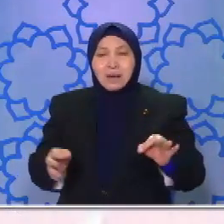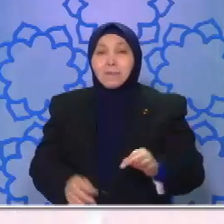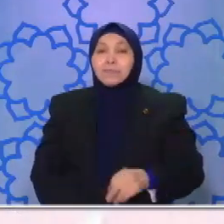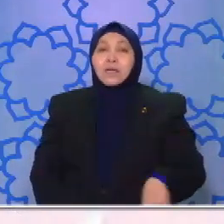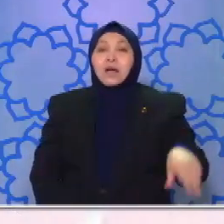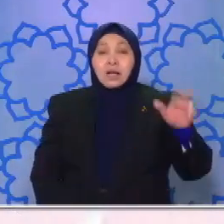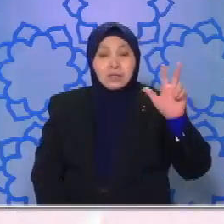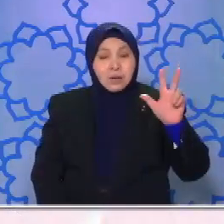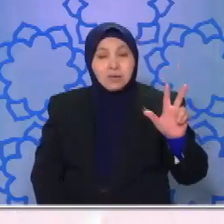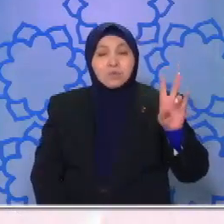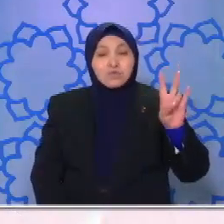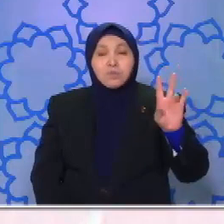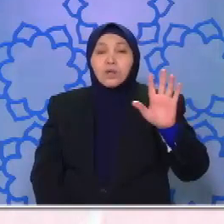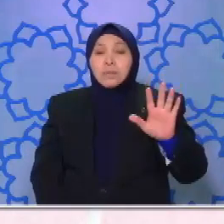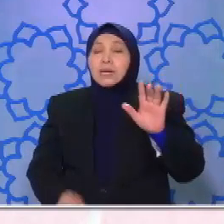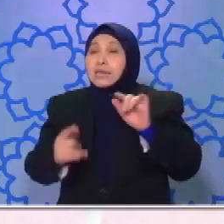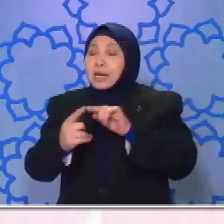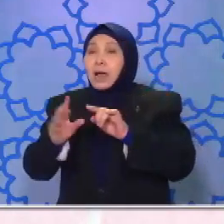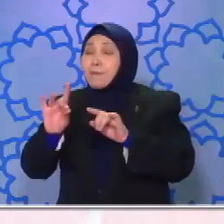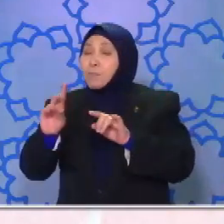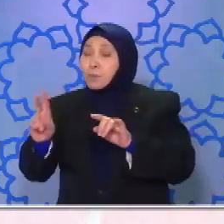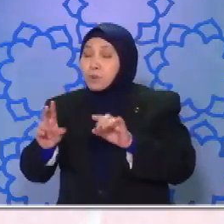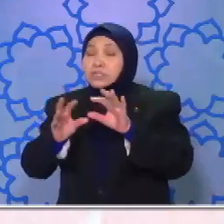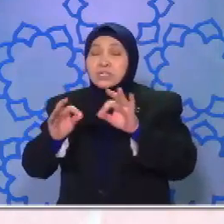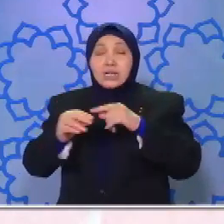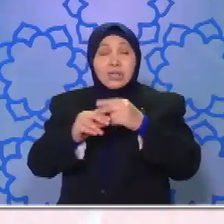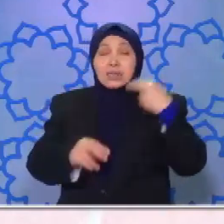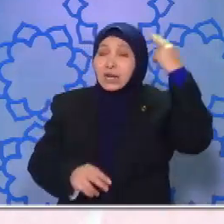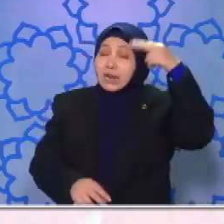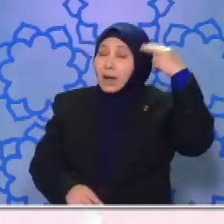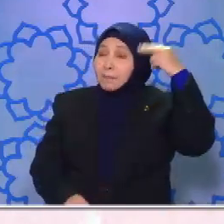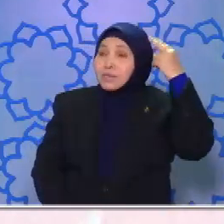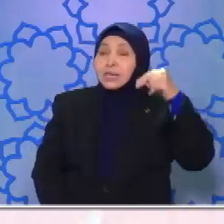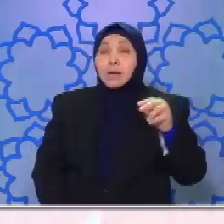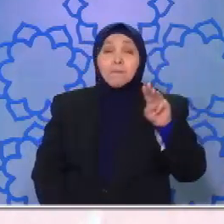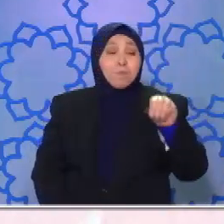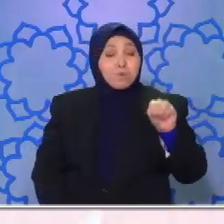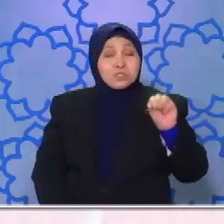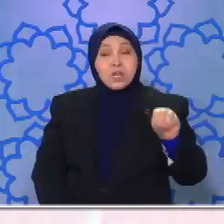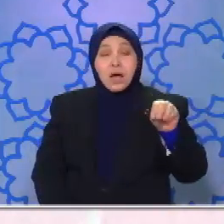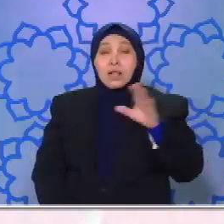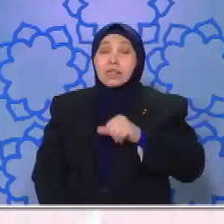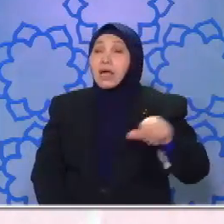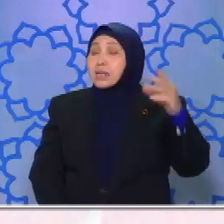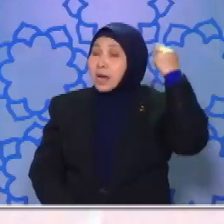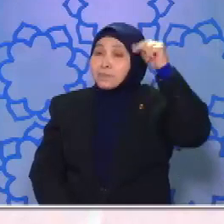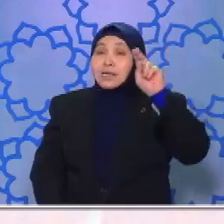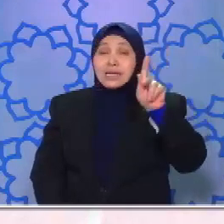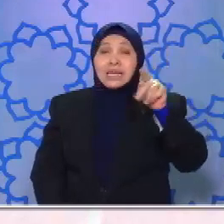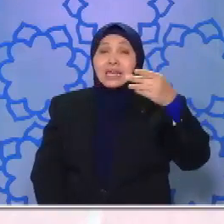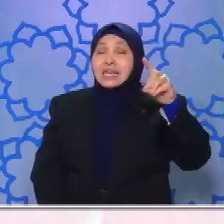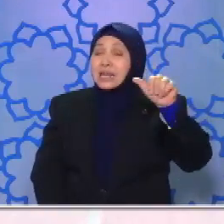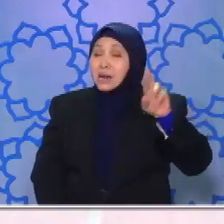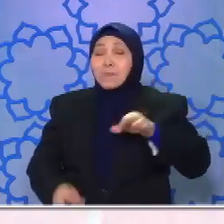75 hingga 82, lanjutan kisah Nabi Musa bersama dengan Nabi Khidir, dan di sinilah Nabi Khidir mencerahkan,